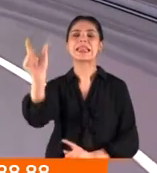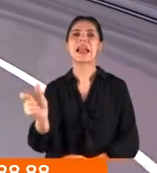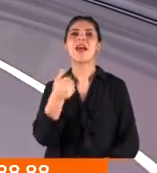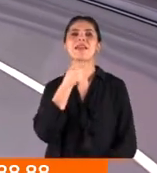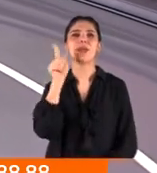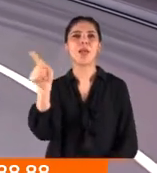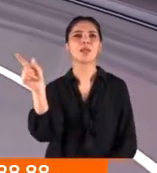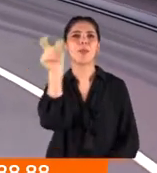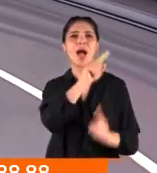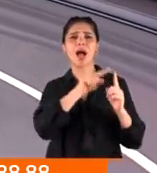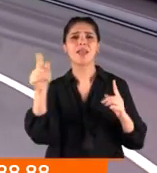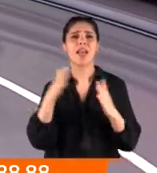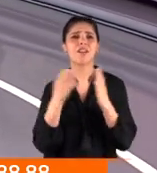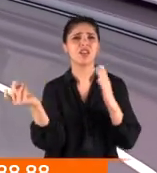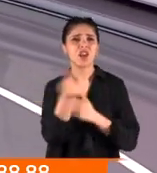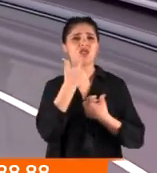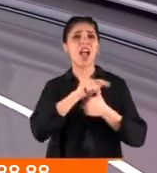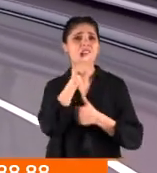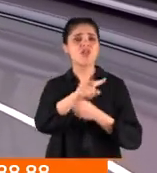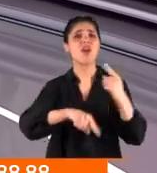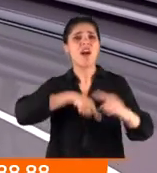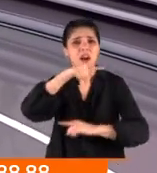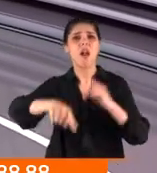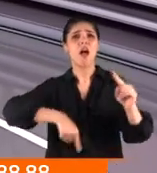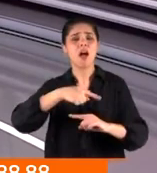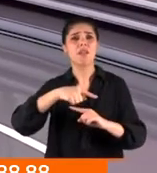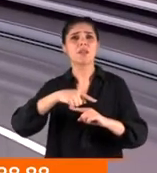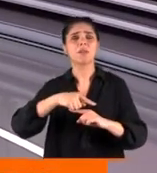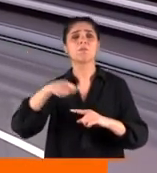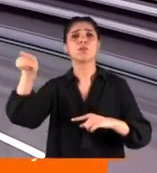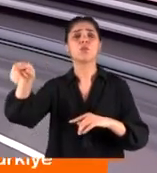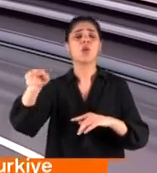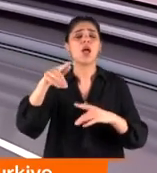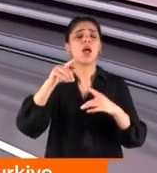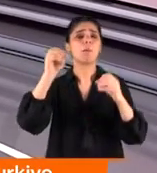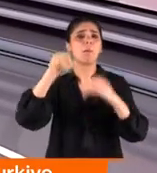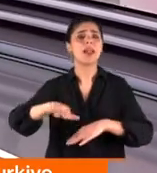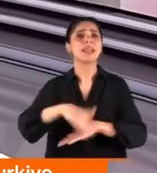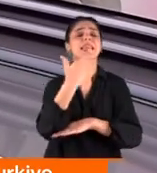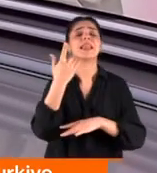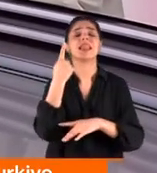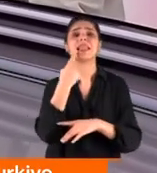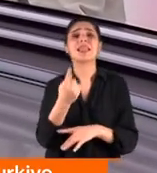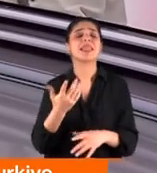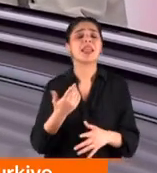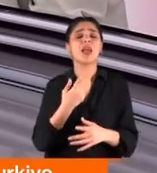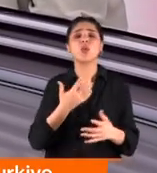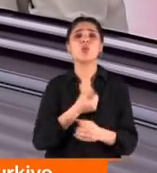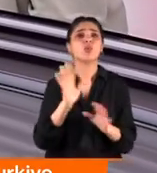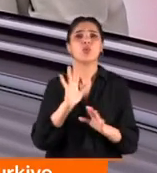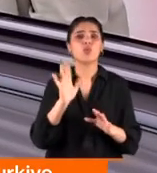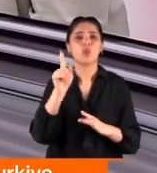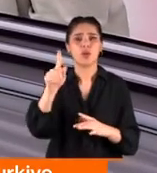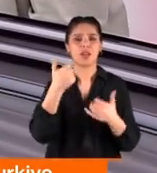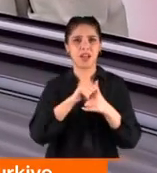Selahattin Yıldız aylardır evden kaçan eşini arıyordu ama terk edilmek değildi onu aslında yaralayan. Karısının evden